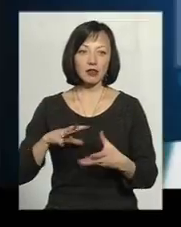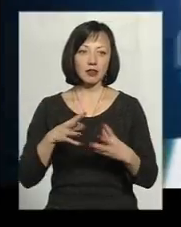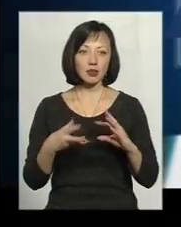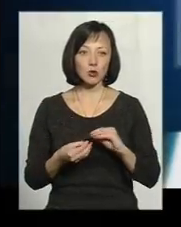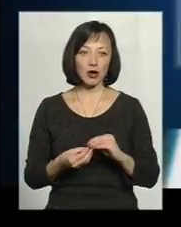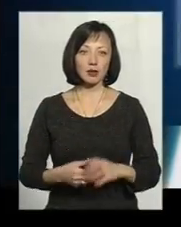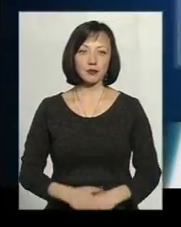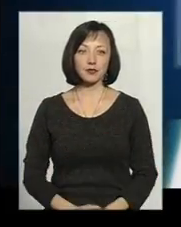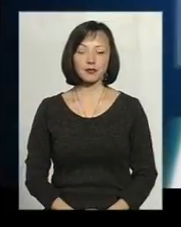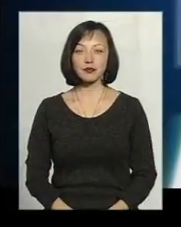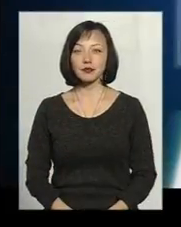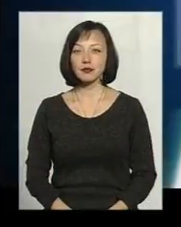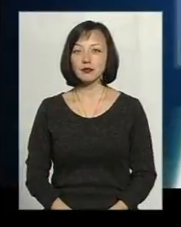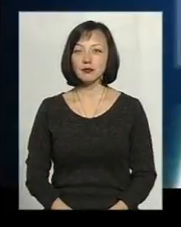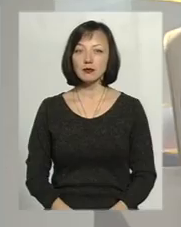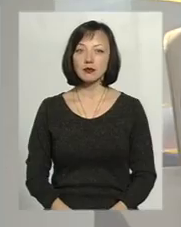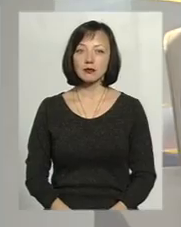результат.